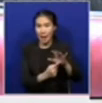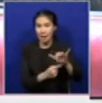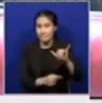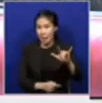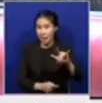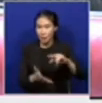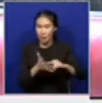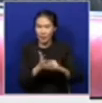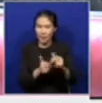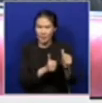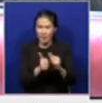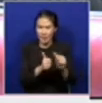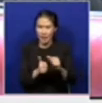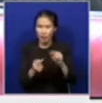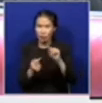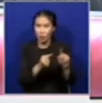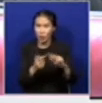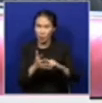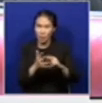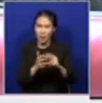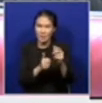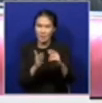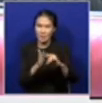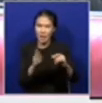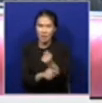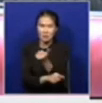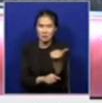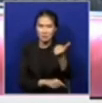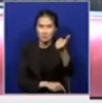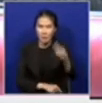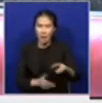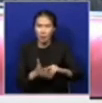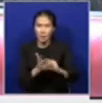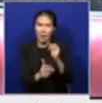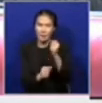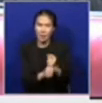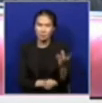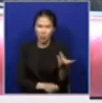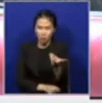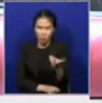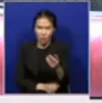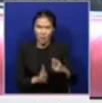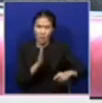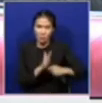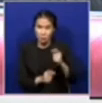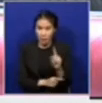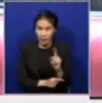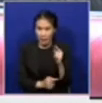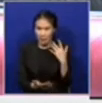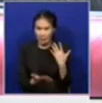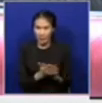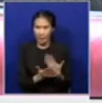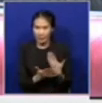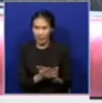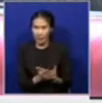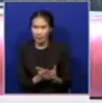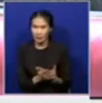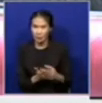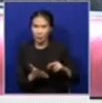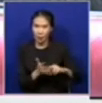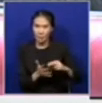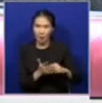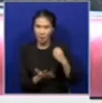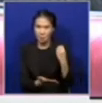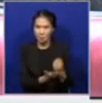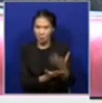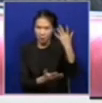าแข่งขันกับยาต้นแบบและผลิตได้น้อยลงทำให้ราคาของยาต้นแบบหรือยาออริจินัลมีราคาสูง